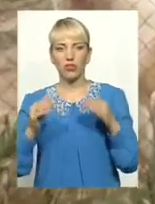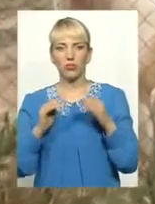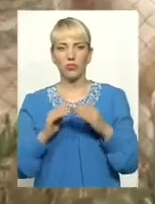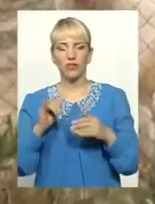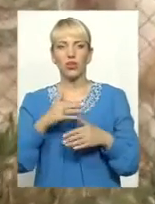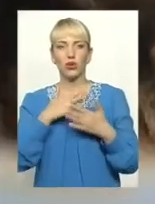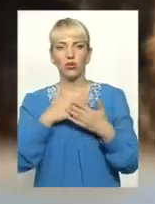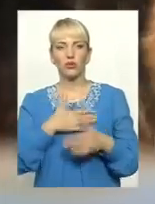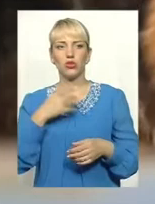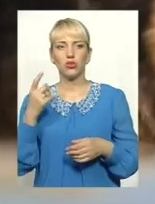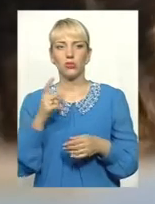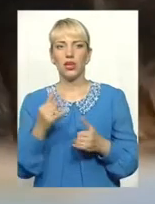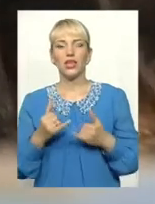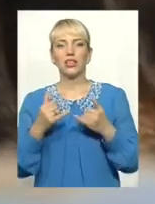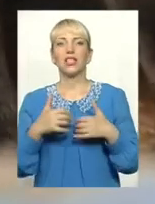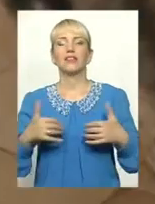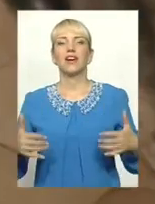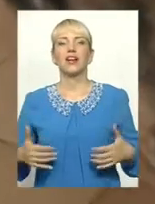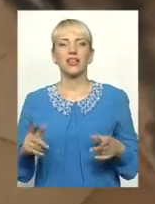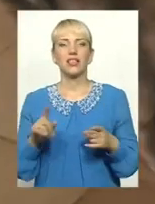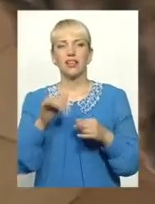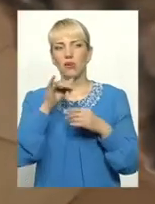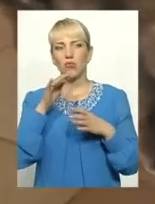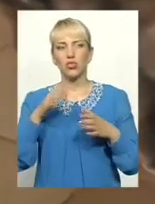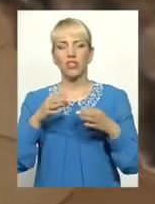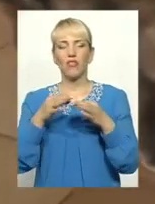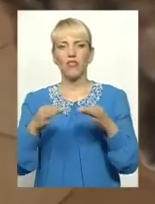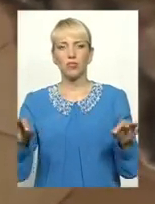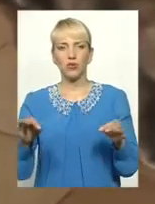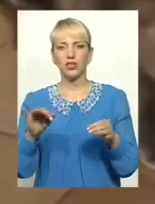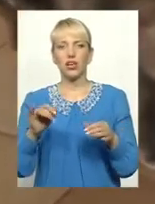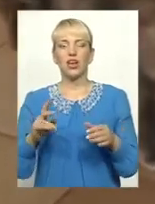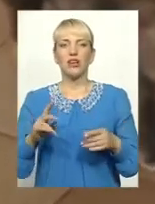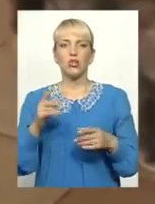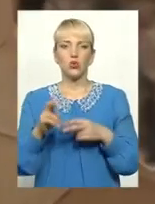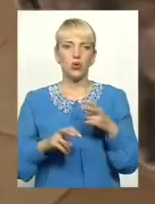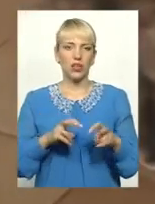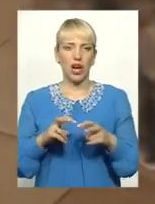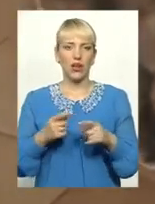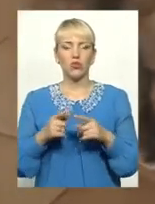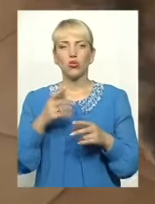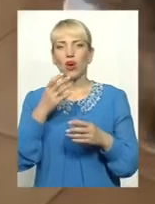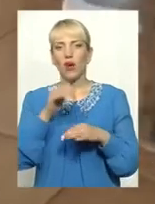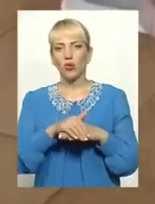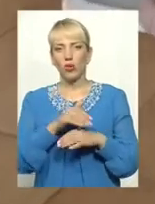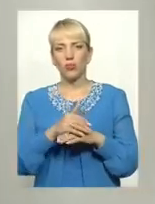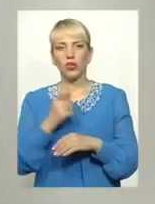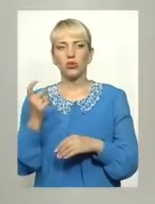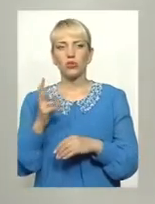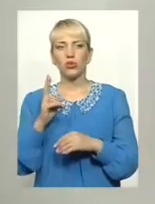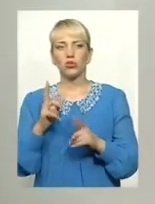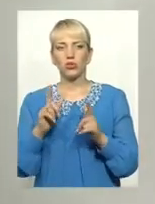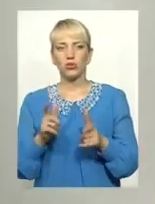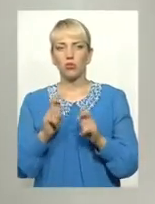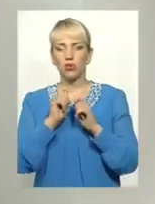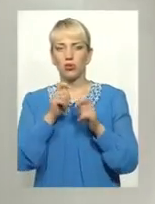люблячого господаря. Тому для тих тварин, яких неможливо випустити в середовище проживання, шукають добрих господарів, які згодні подарувати